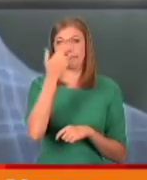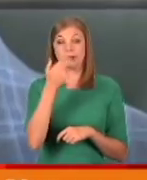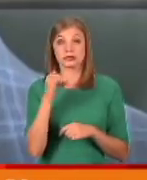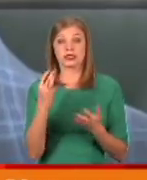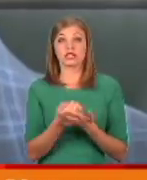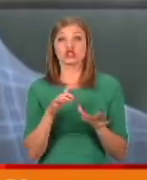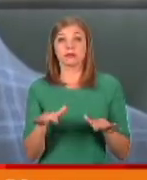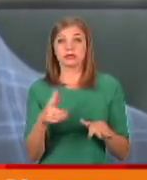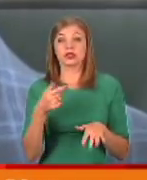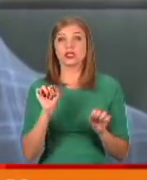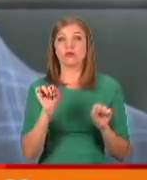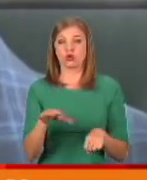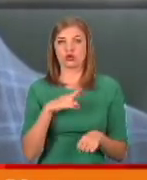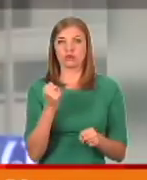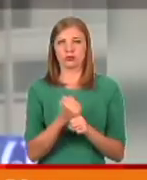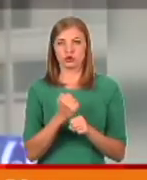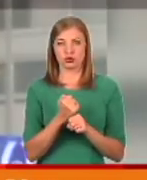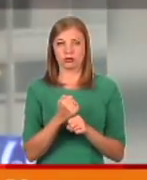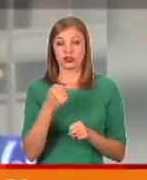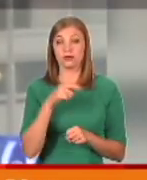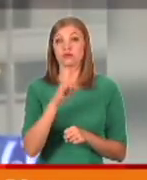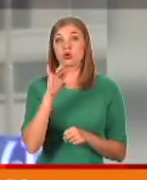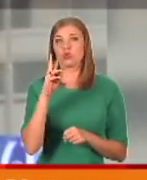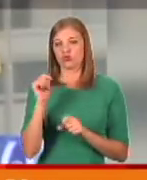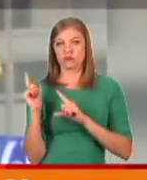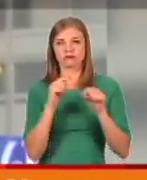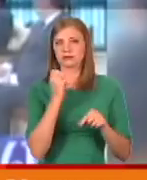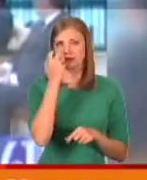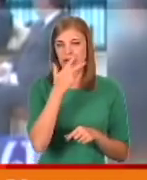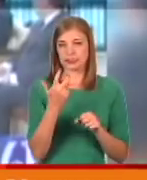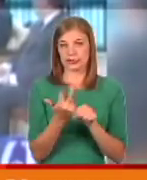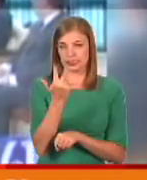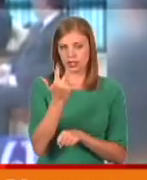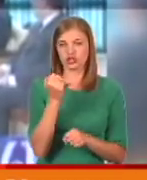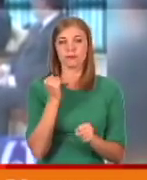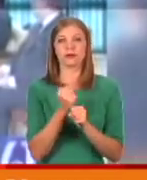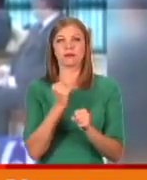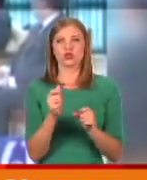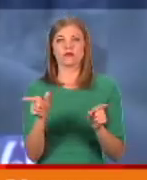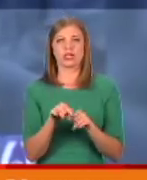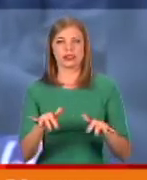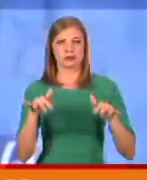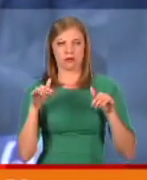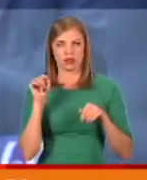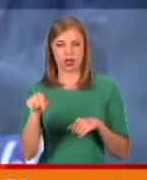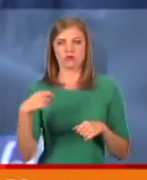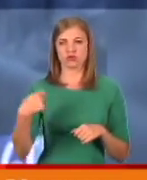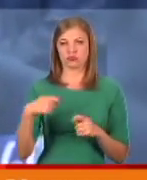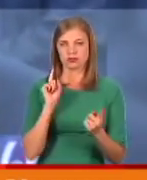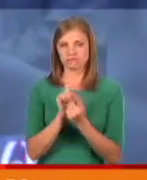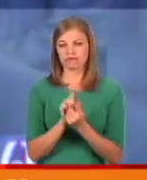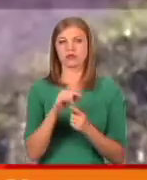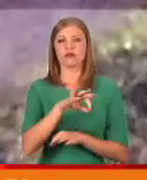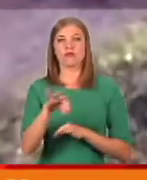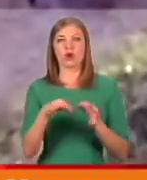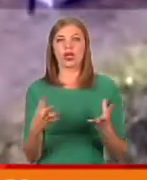знайшли місце, де можна було би зробити космодром. Кучма відвідає Бразилію тричі, працюватиме з парламентом країни, президентом.